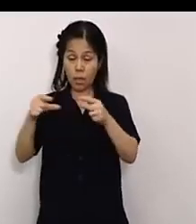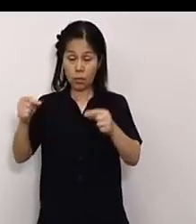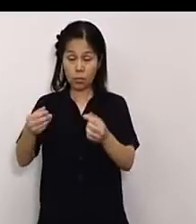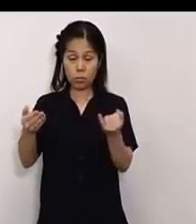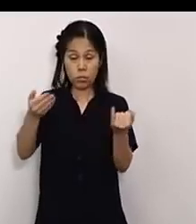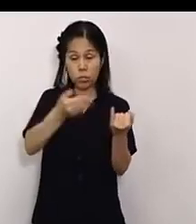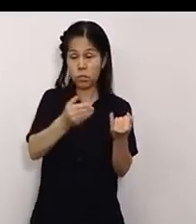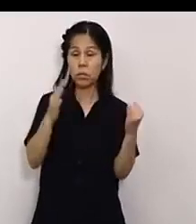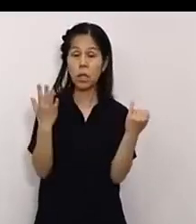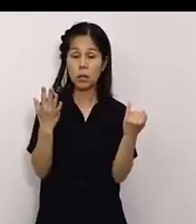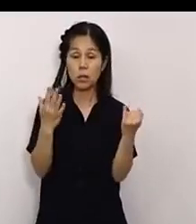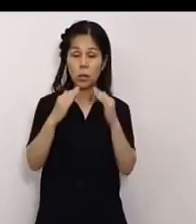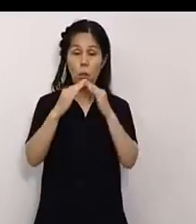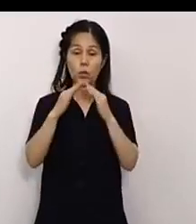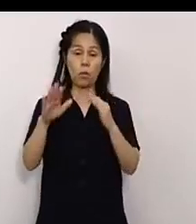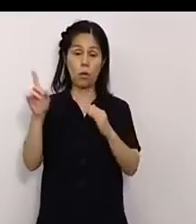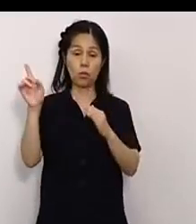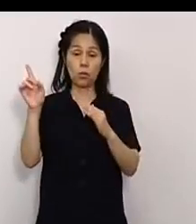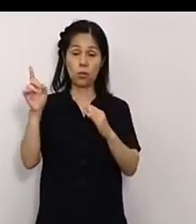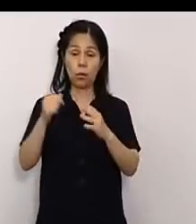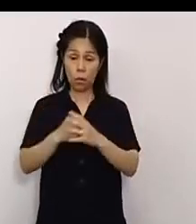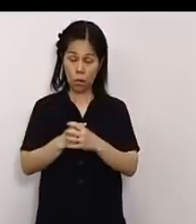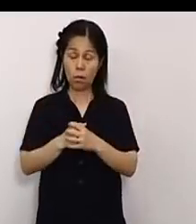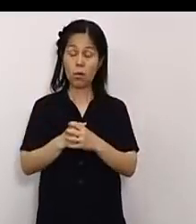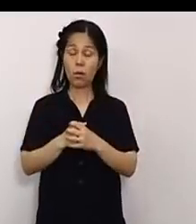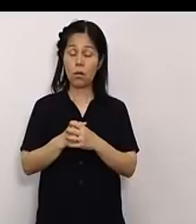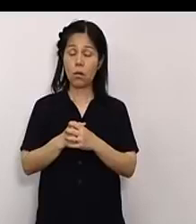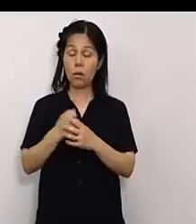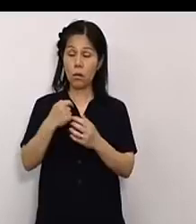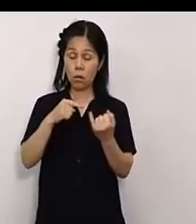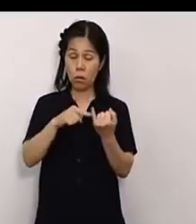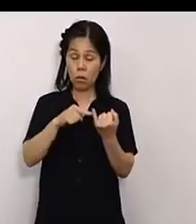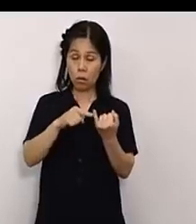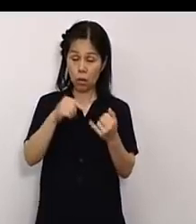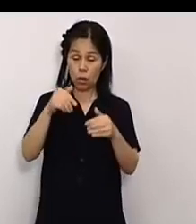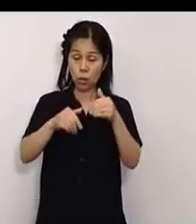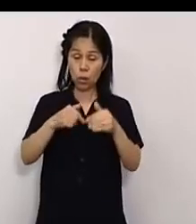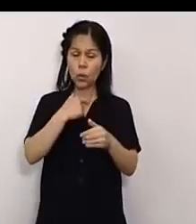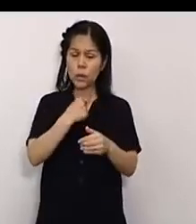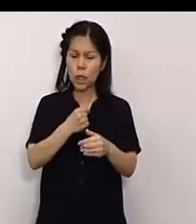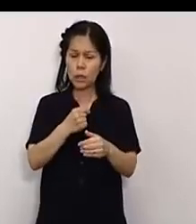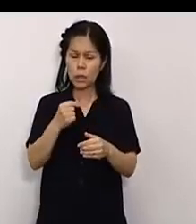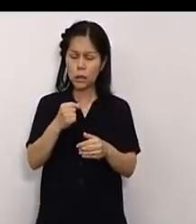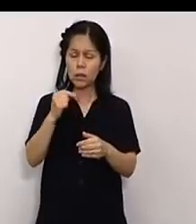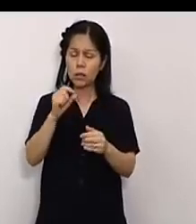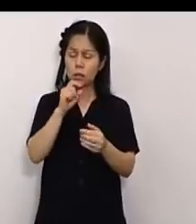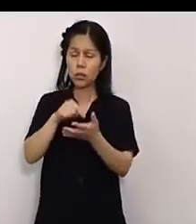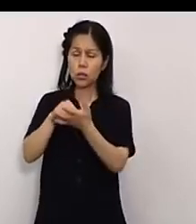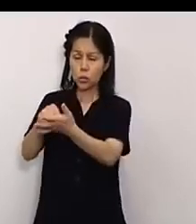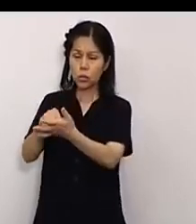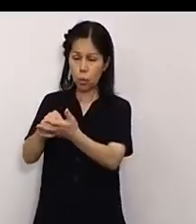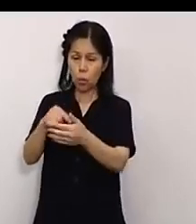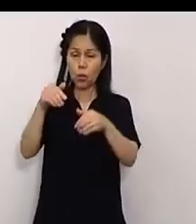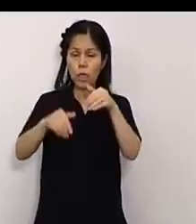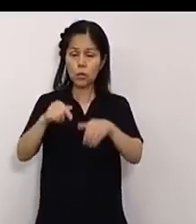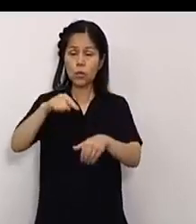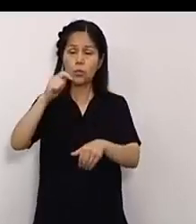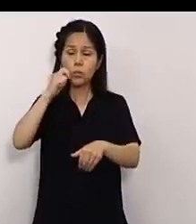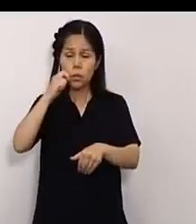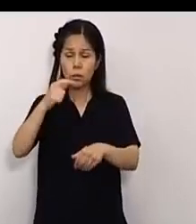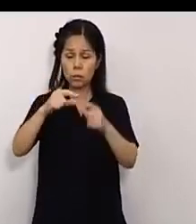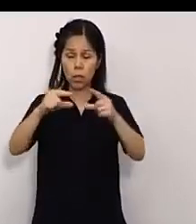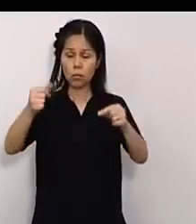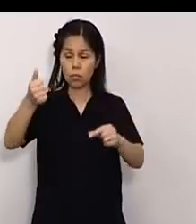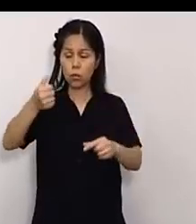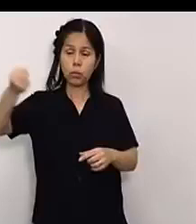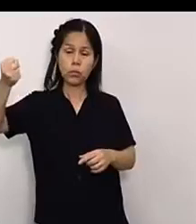。じゃ あの私は投票したい人がいると言っても選挙に行けない可能性もあるわけです。そして住